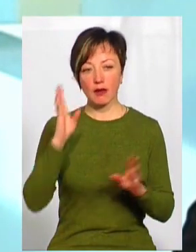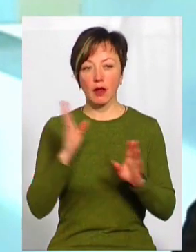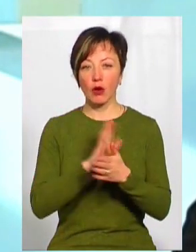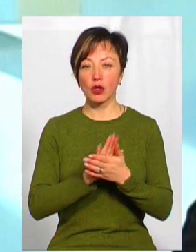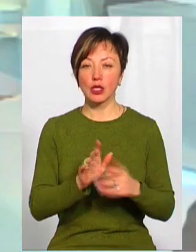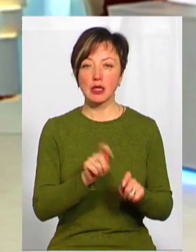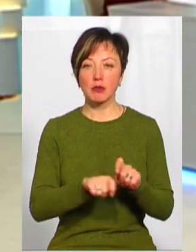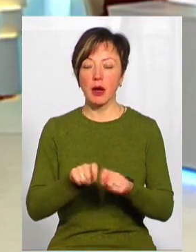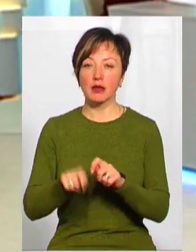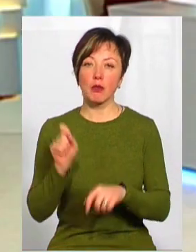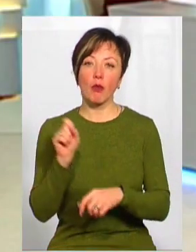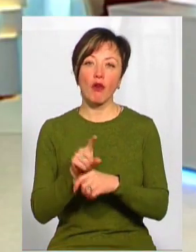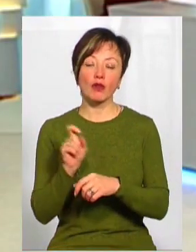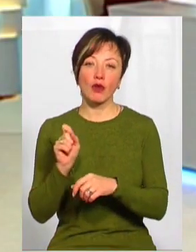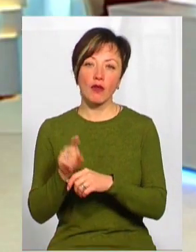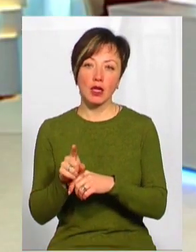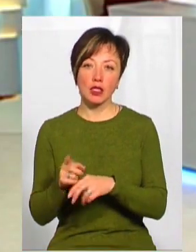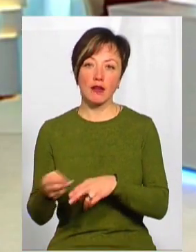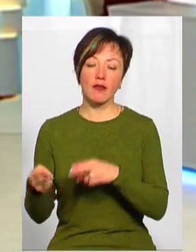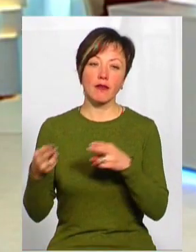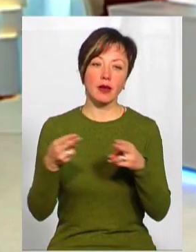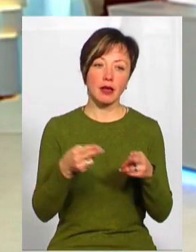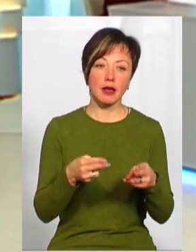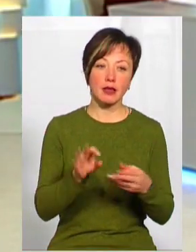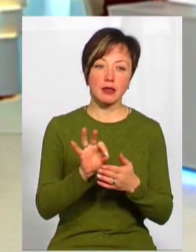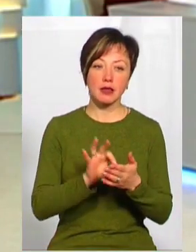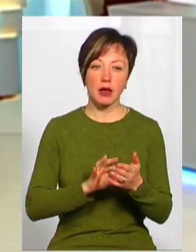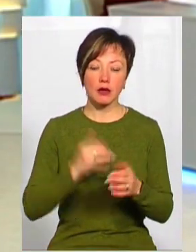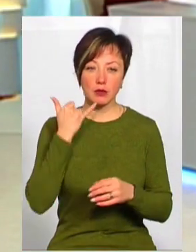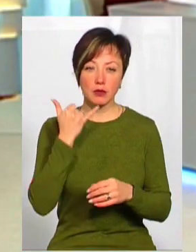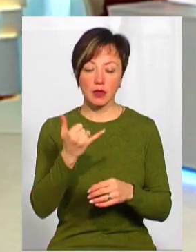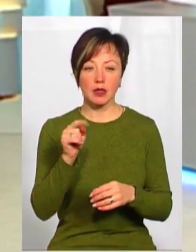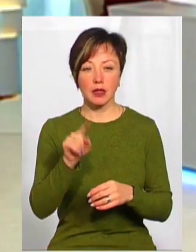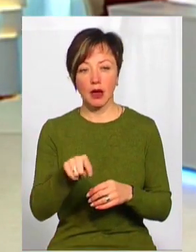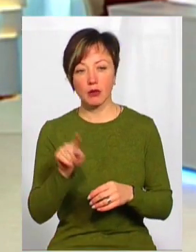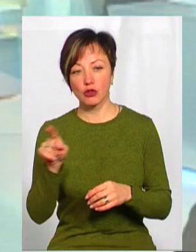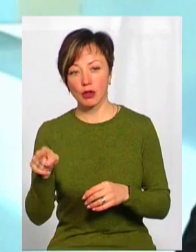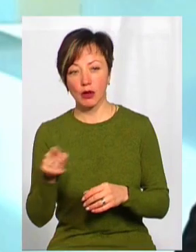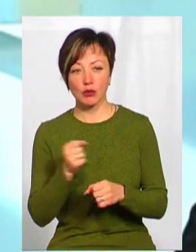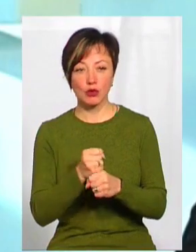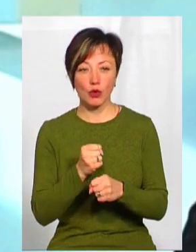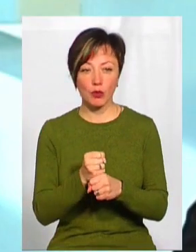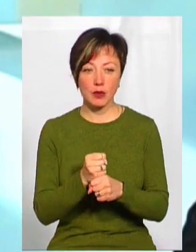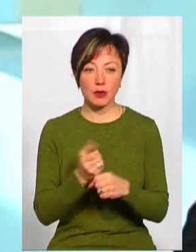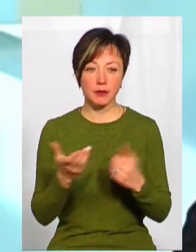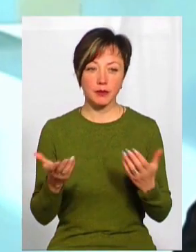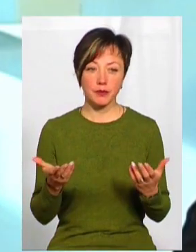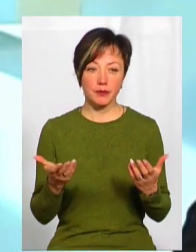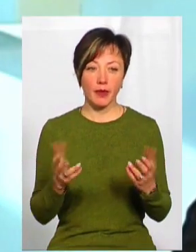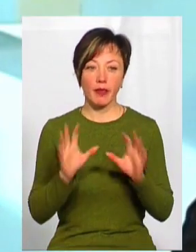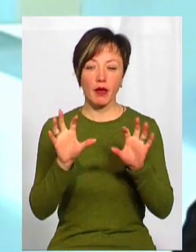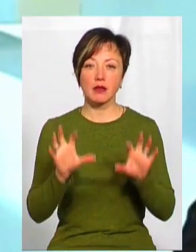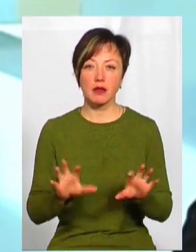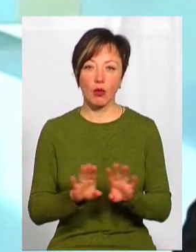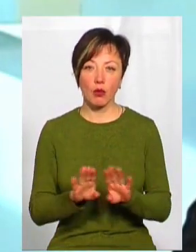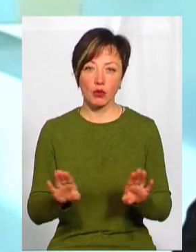екологічної інспекції повноважень виїхати відразу по дзвінку, що там чи там щось робиться